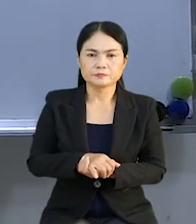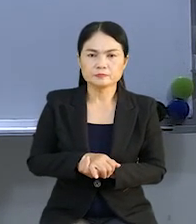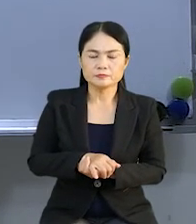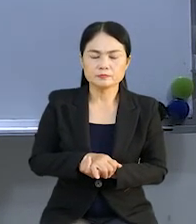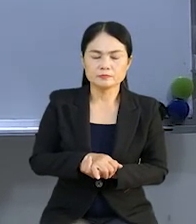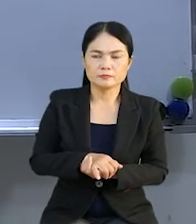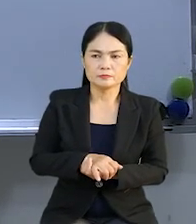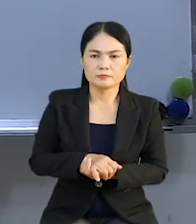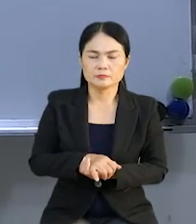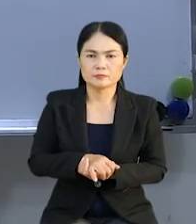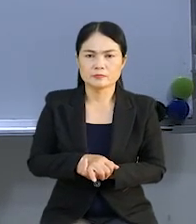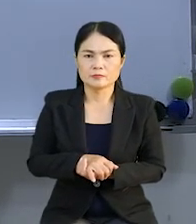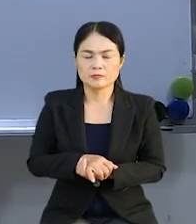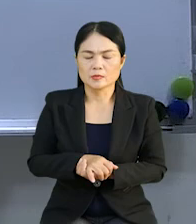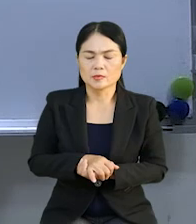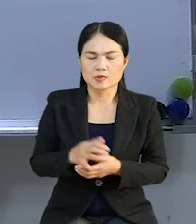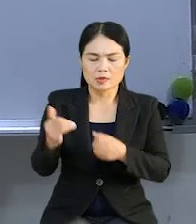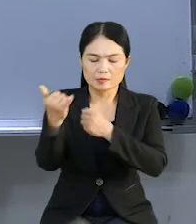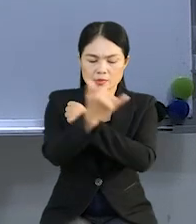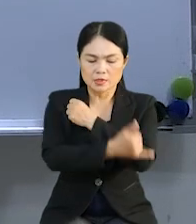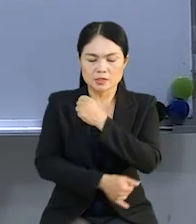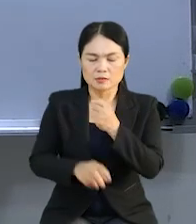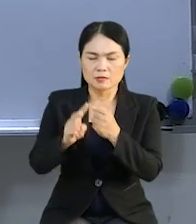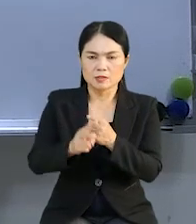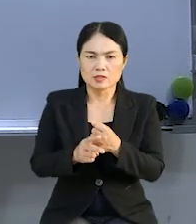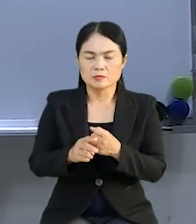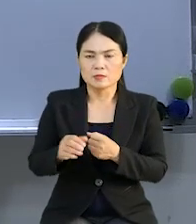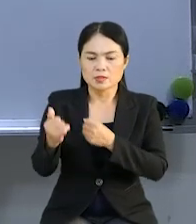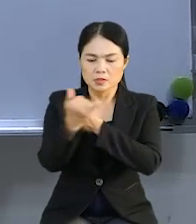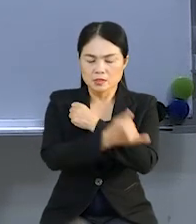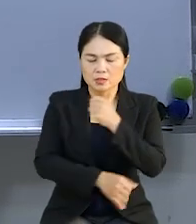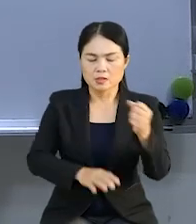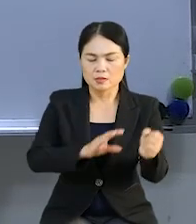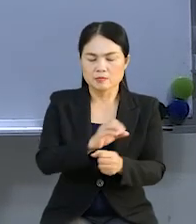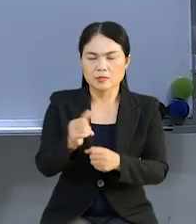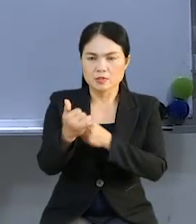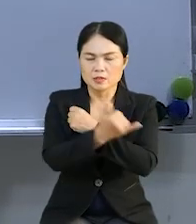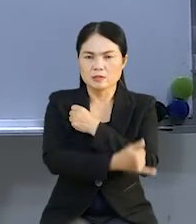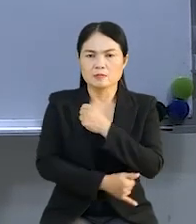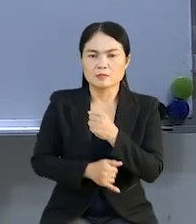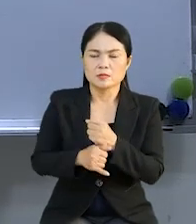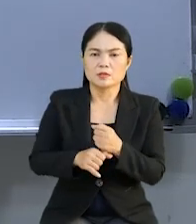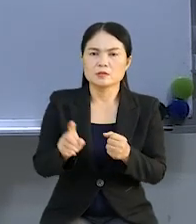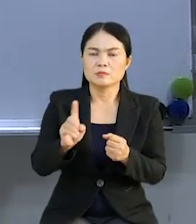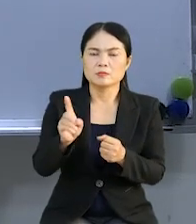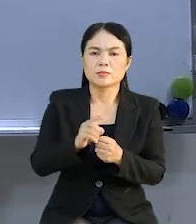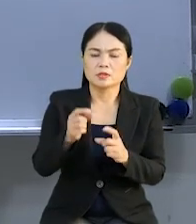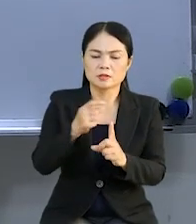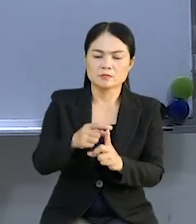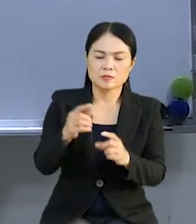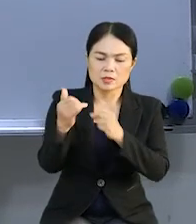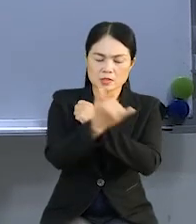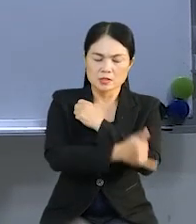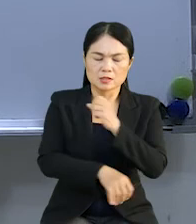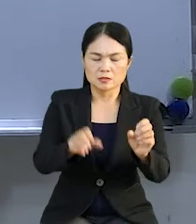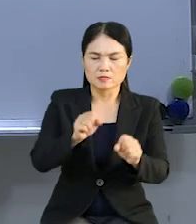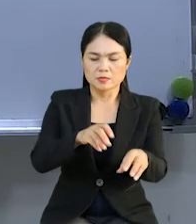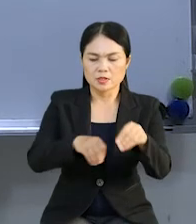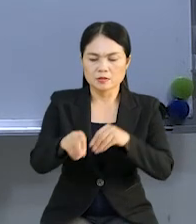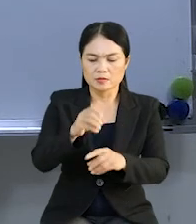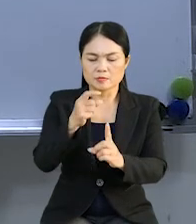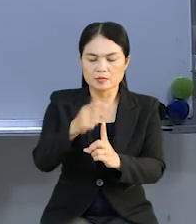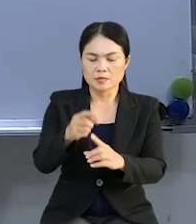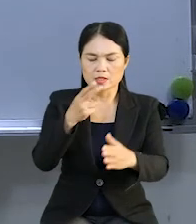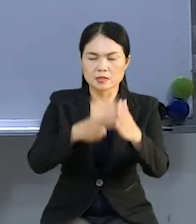ตีปีประเทศบ้านประเทศกัมพูชีประเทศนามวยตาเปียประเทศนั้นยังอาจจุ่มนู้ด